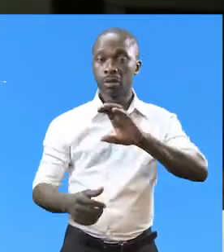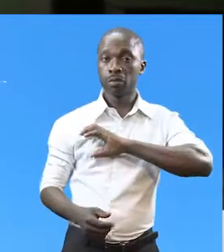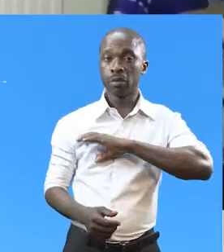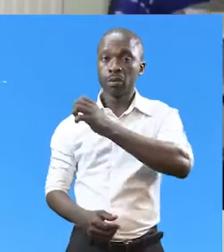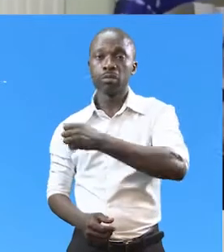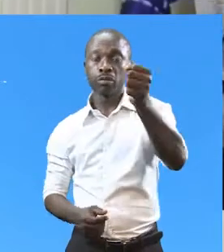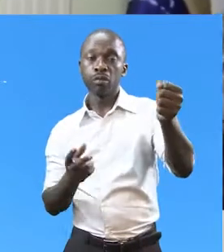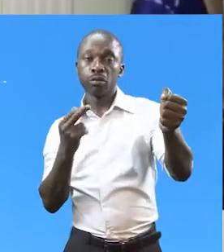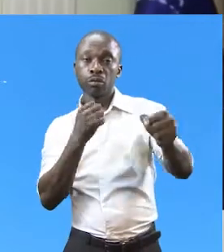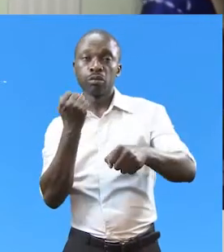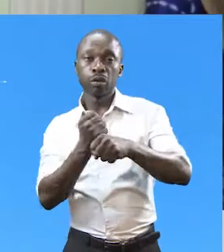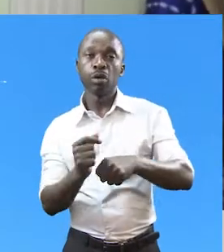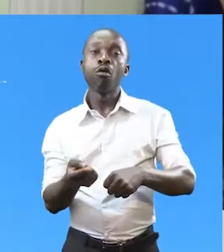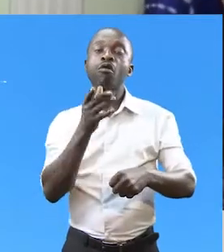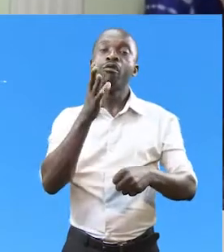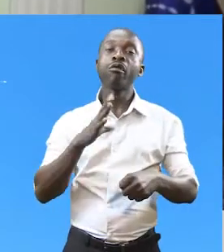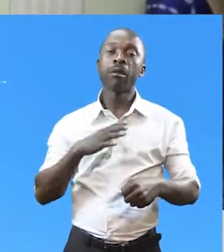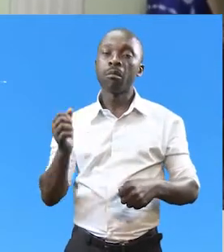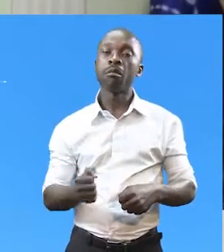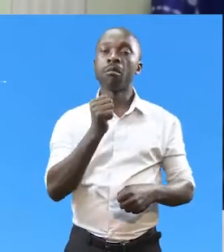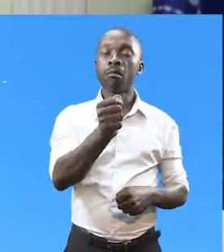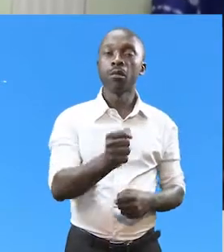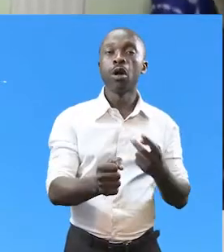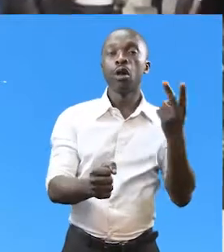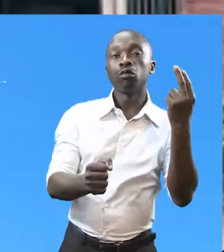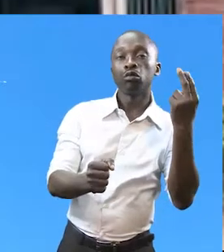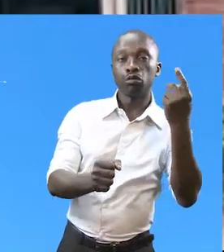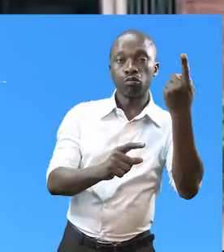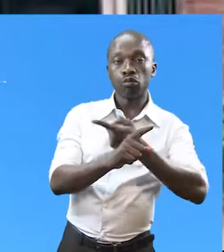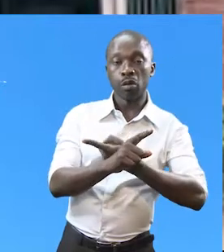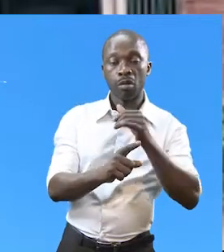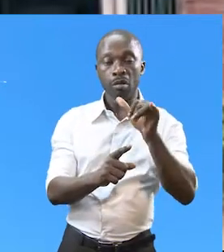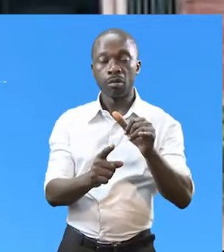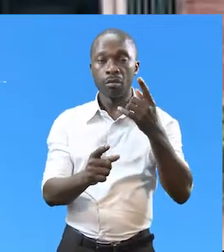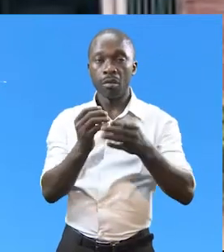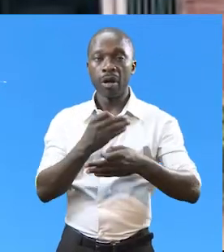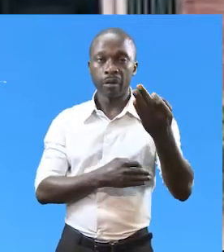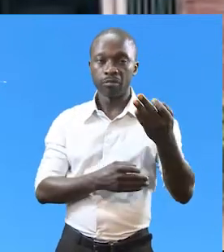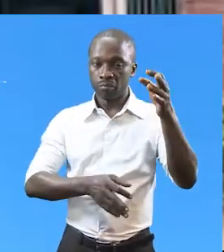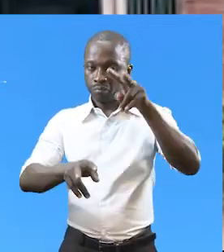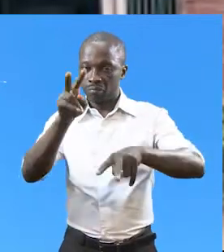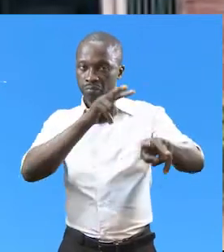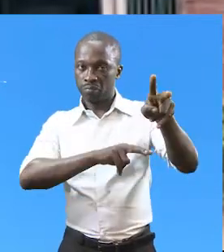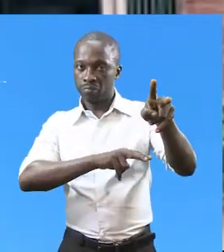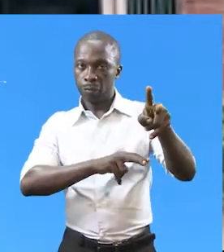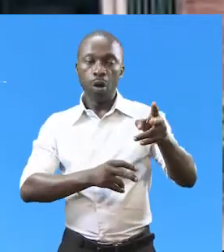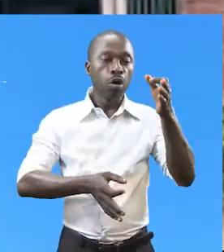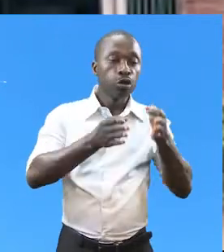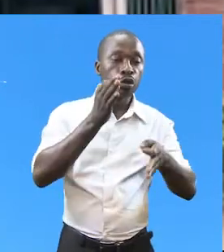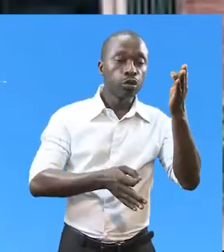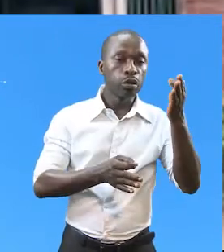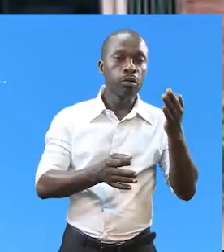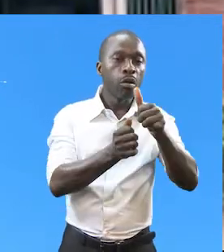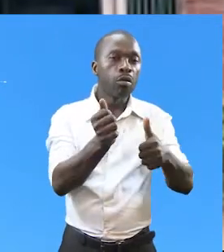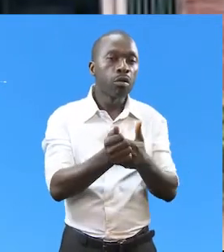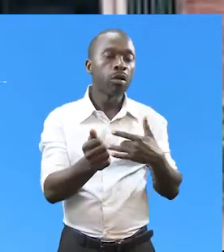l'unique policière du groupe a été condamnée à 12 mois de prison avec sursis. Il était jugé pour l'homicide involontaire et non assistance